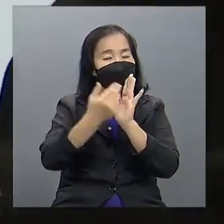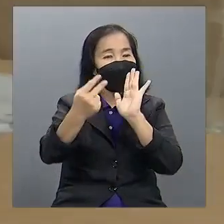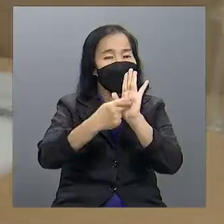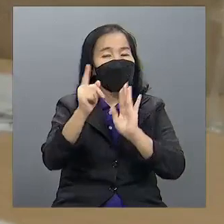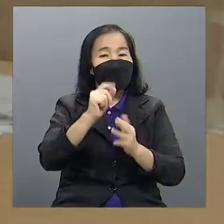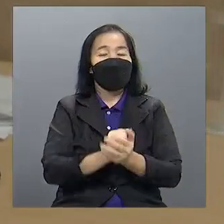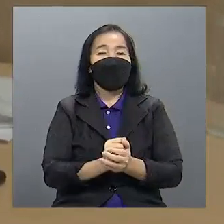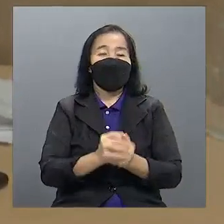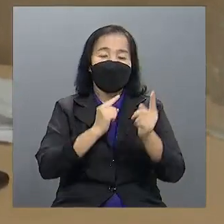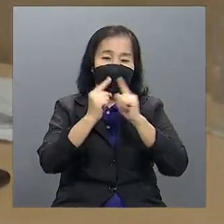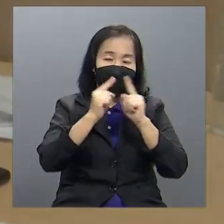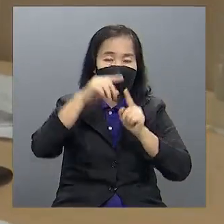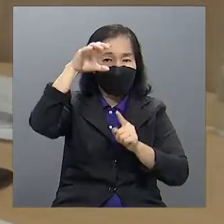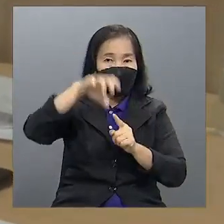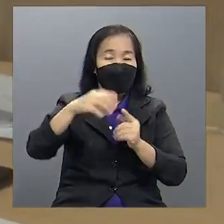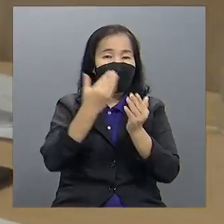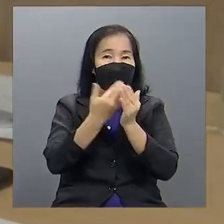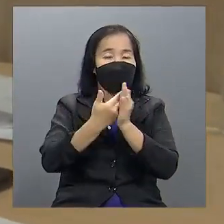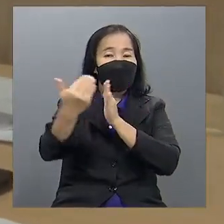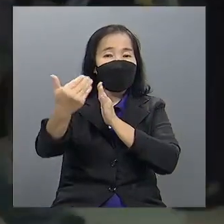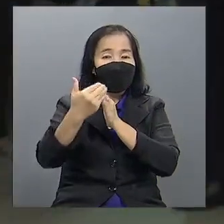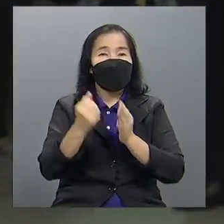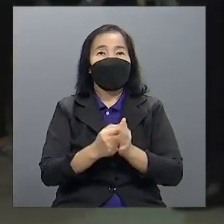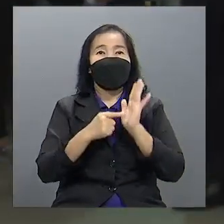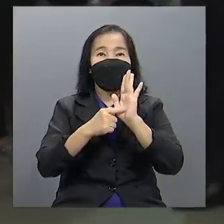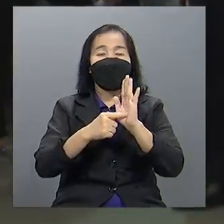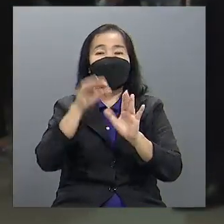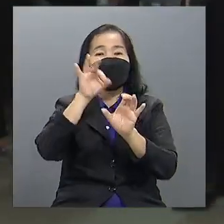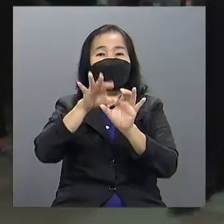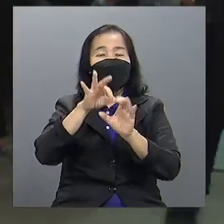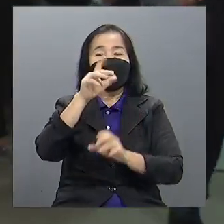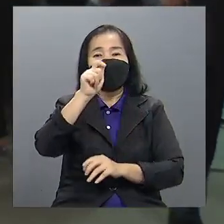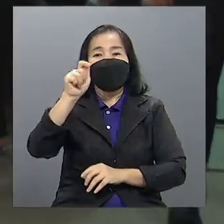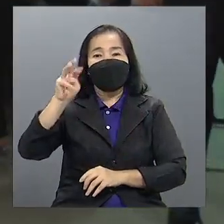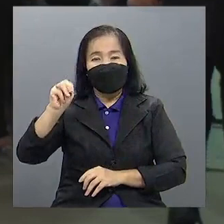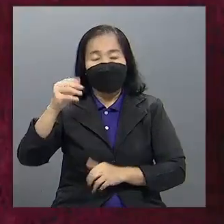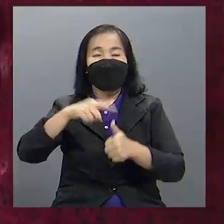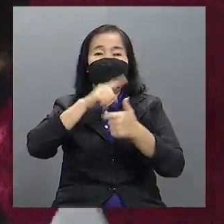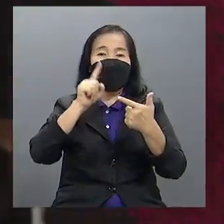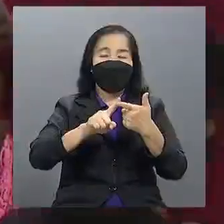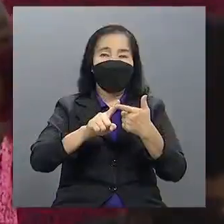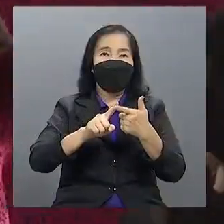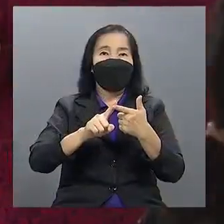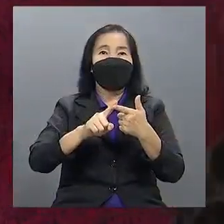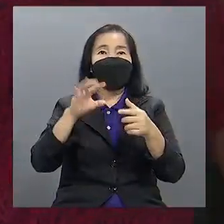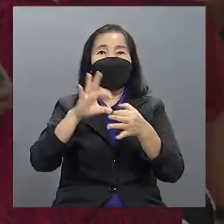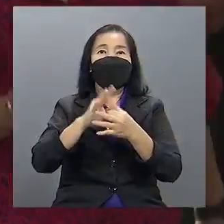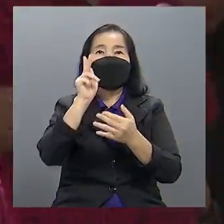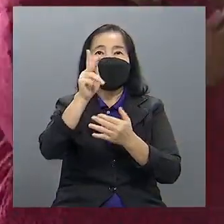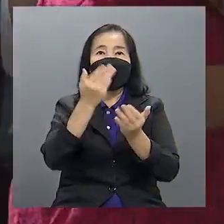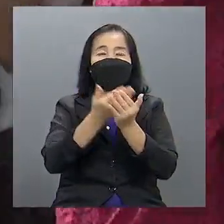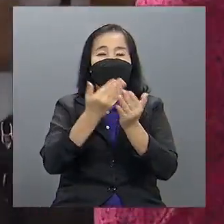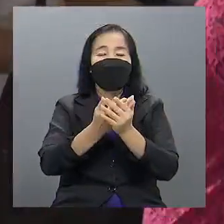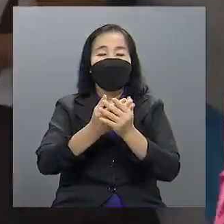อุ้งเงินจากสถาบันการเงินโดยตรงเช่นธนาคารออมสินหรืออาจกู้จากบริษัทกลางคุ้มครองผู้ประสบภัยจากรถรองรับ